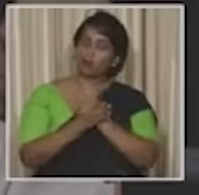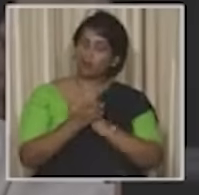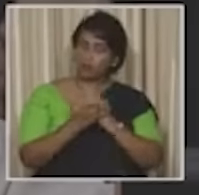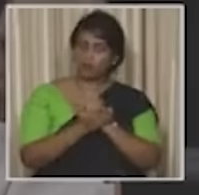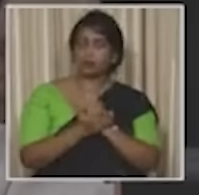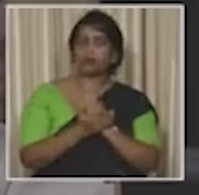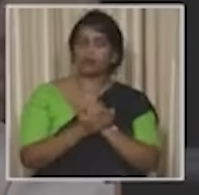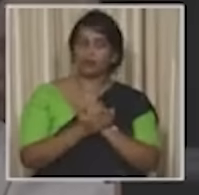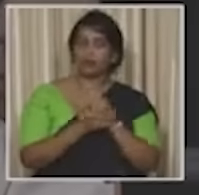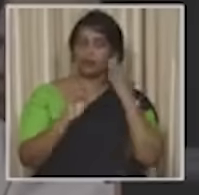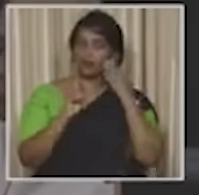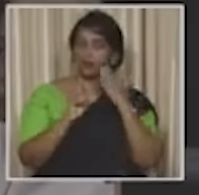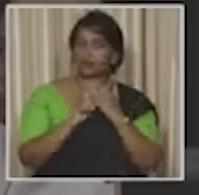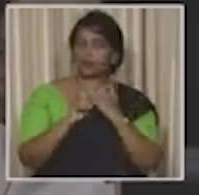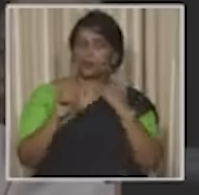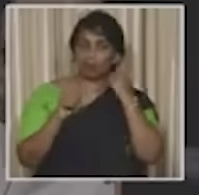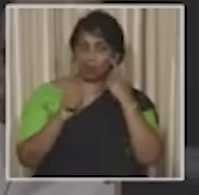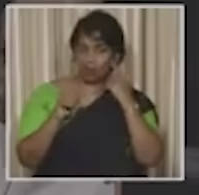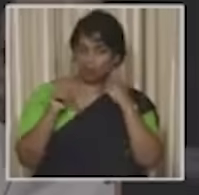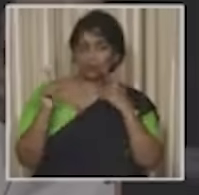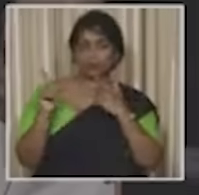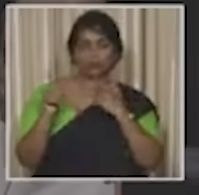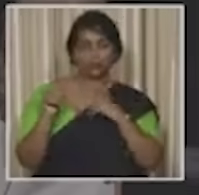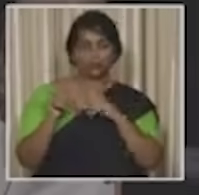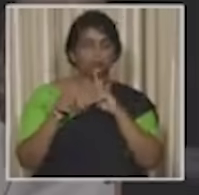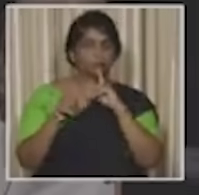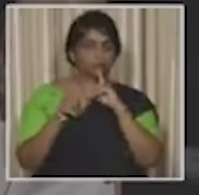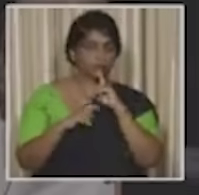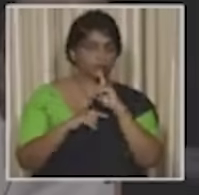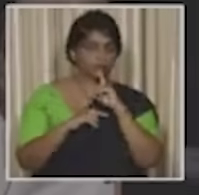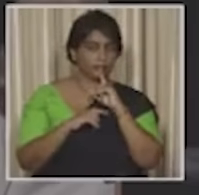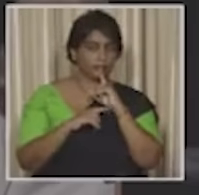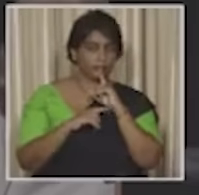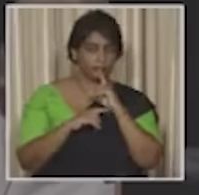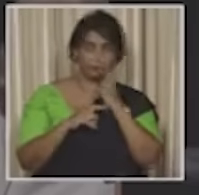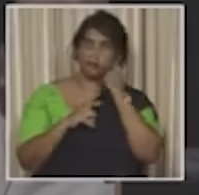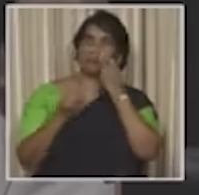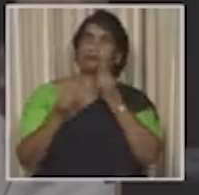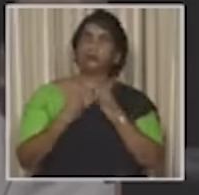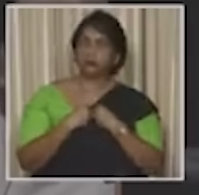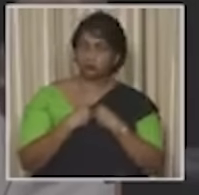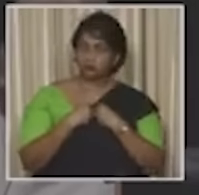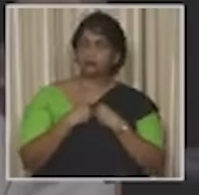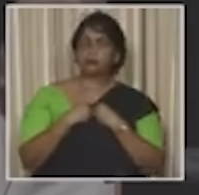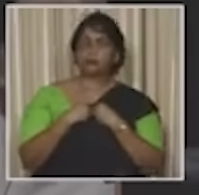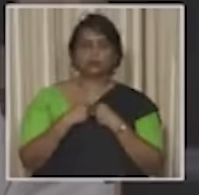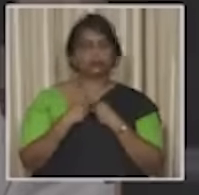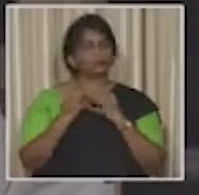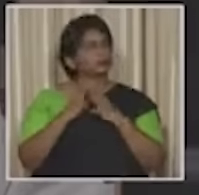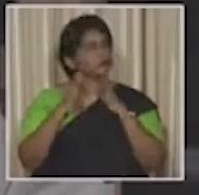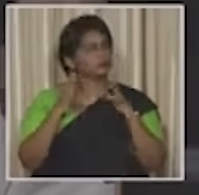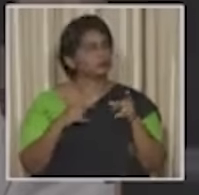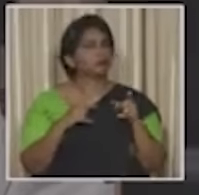සම්පූර්ණයෙන්ම මේ ගැන එතුමා තමයි මේ ගැන කතා කරලා අපිට යෝජනා කරේ. අනික හුඟක්